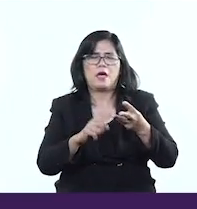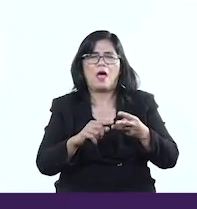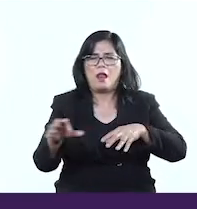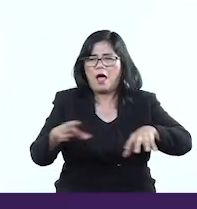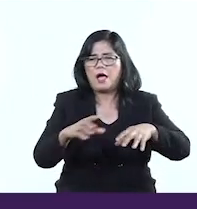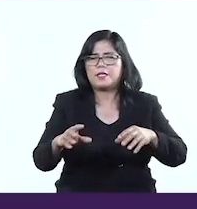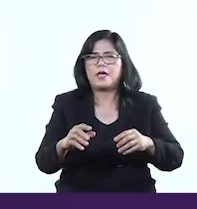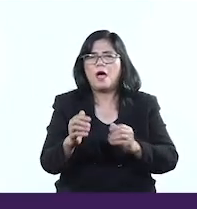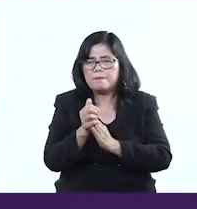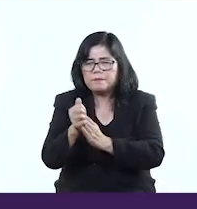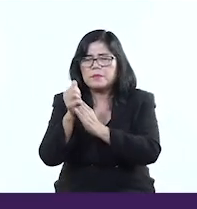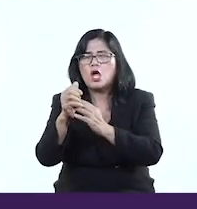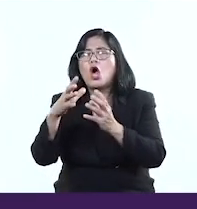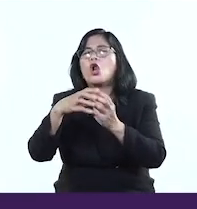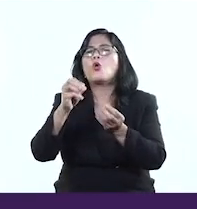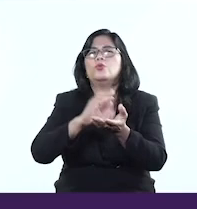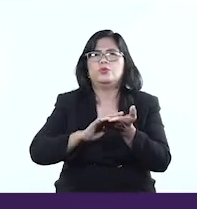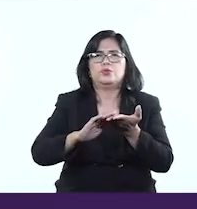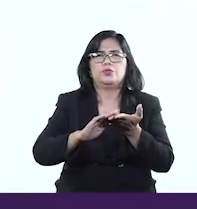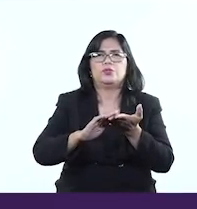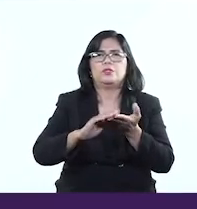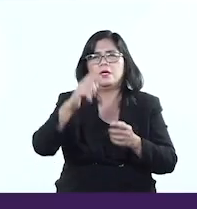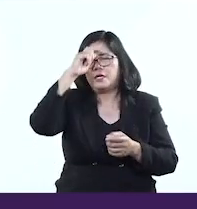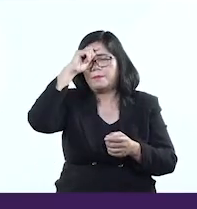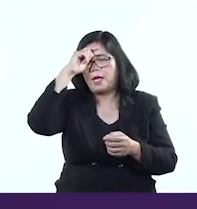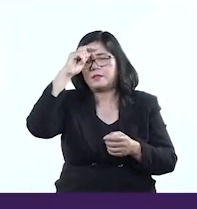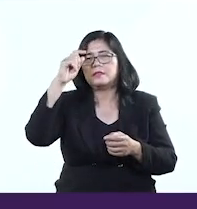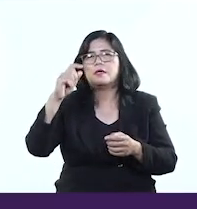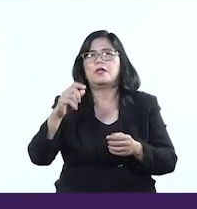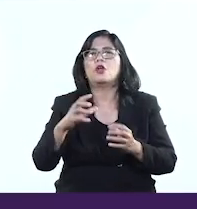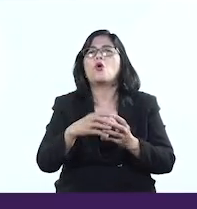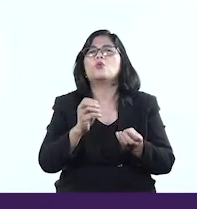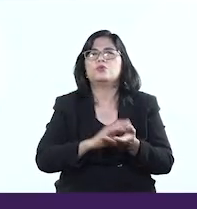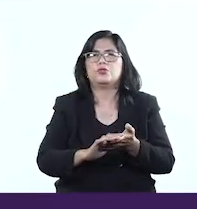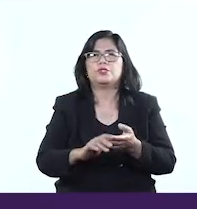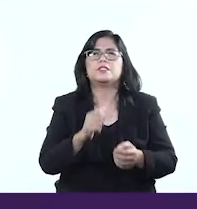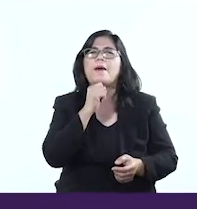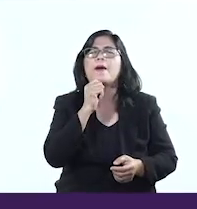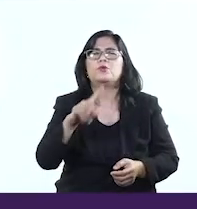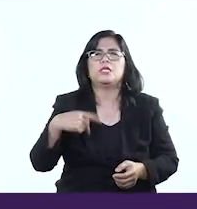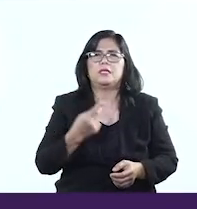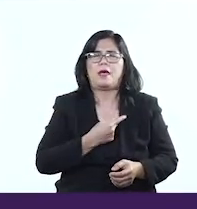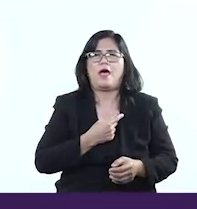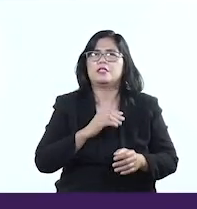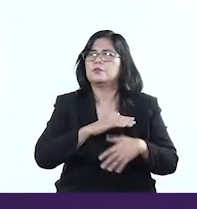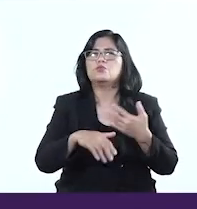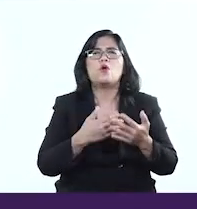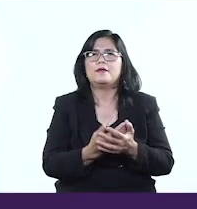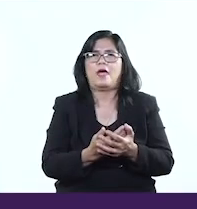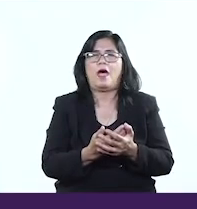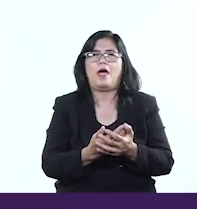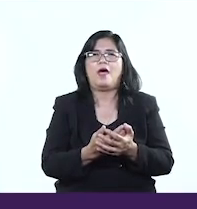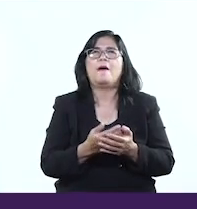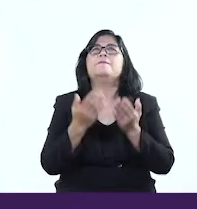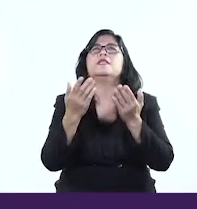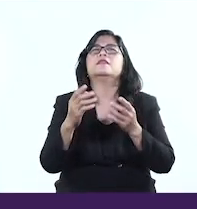kita senantiasa mohon bimbingan dan tuntunan Roh Kudus dengan hikmat dan kebijaksanaan siapapun sore ibu rumah tangga kacau darah pensiunan kalau sudah polisi dan tentara